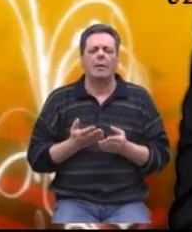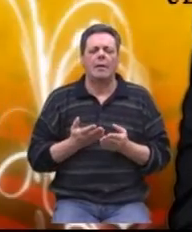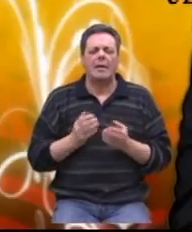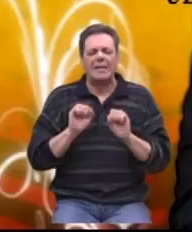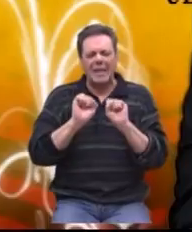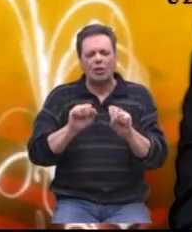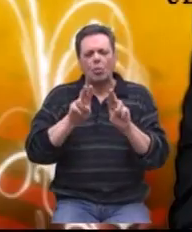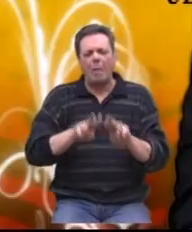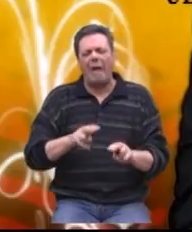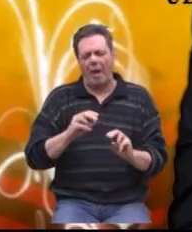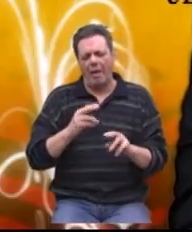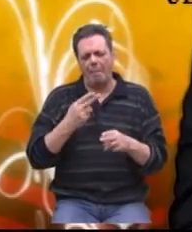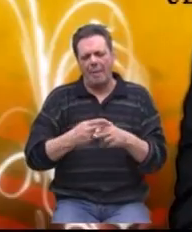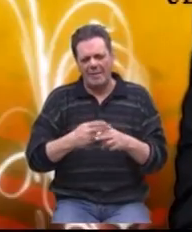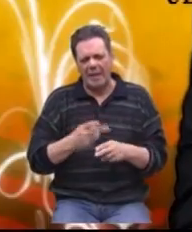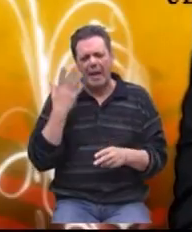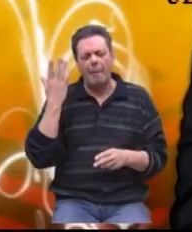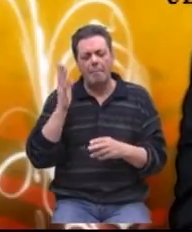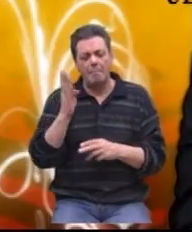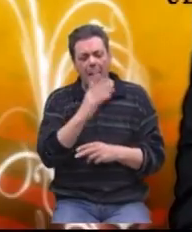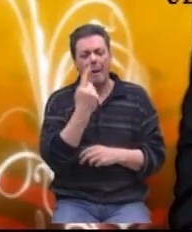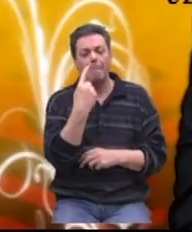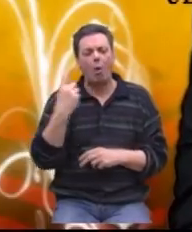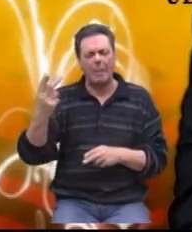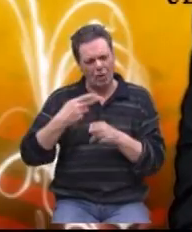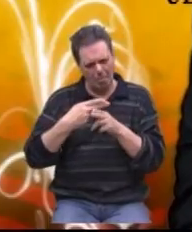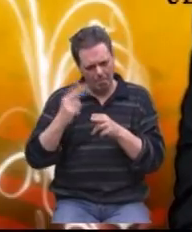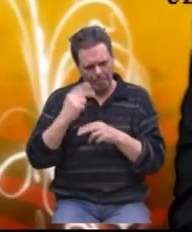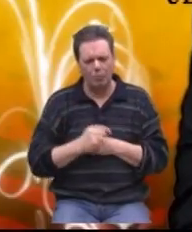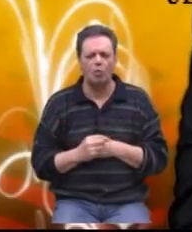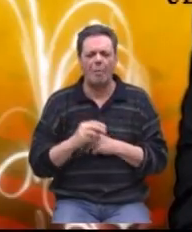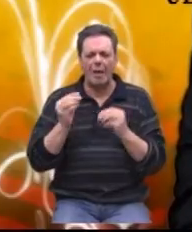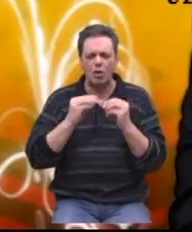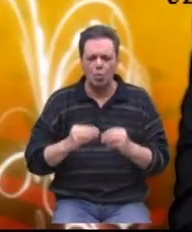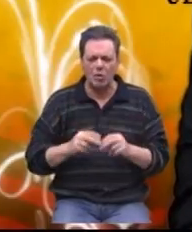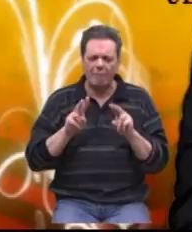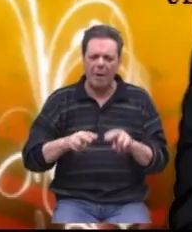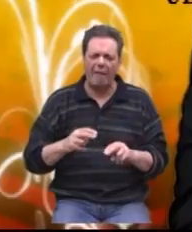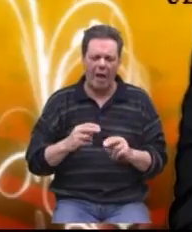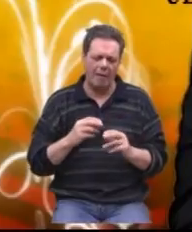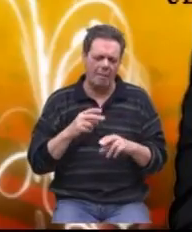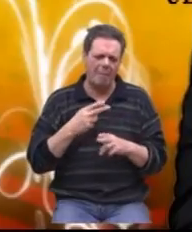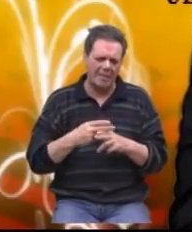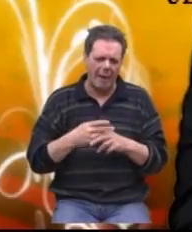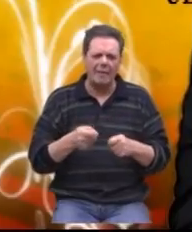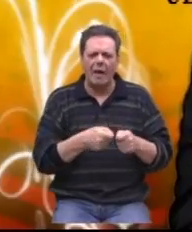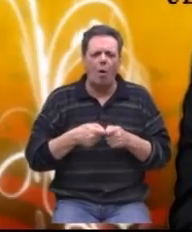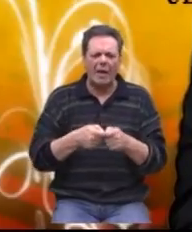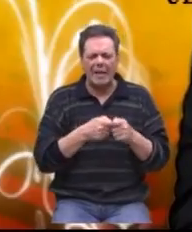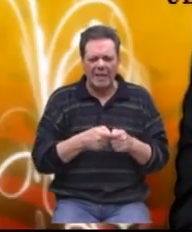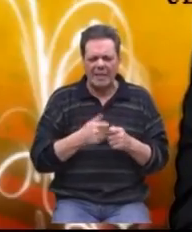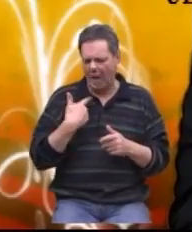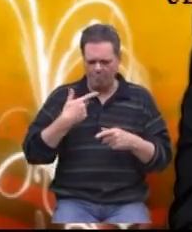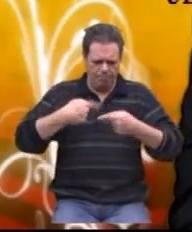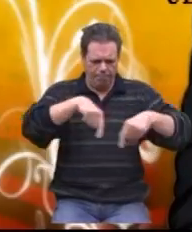za konkretnu zaštitu prava pacijenata prema pojedinačnim pritužbama. Sustav zaštite prava pacijenata u Republici Hrvatskoj organiziran je